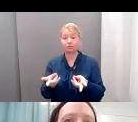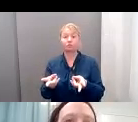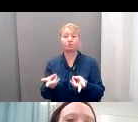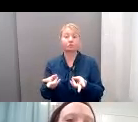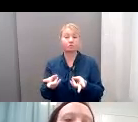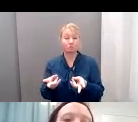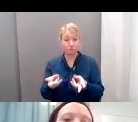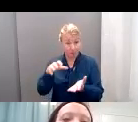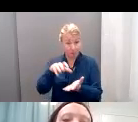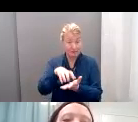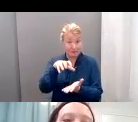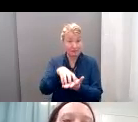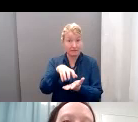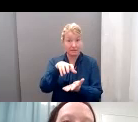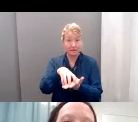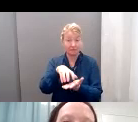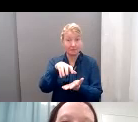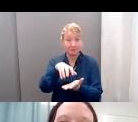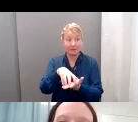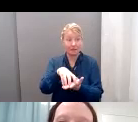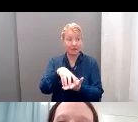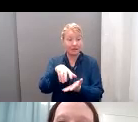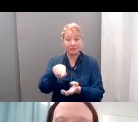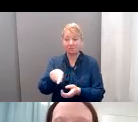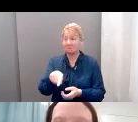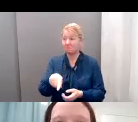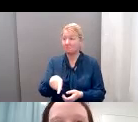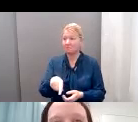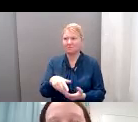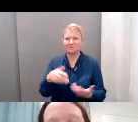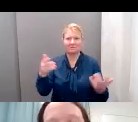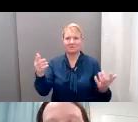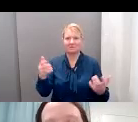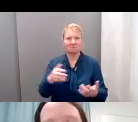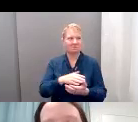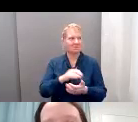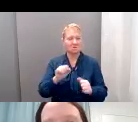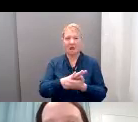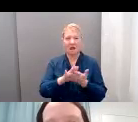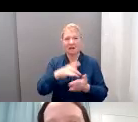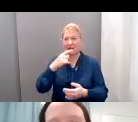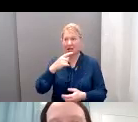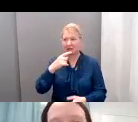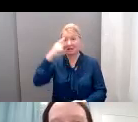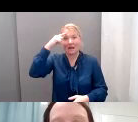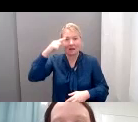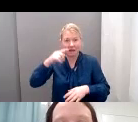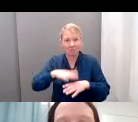att samhället inte ens reflekterar över att man skulle kunna bli förälder, av vilket också i sin tur